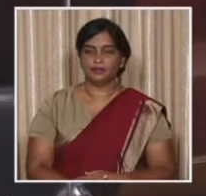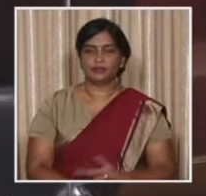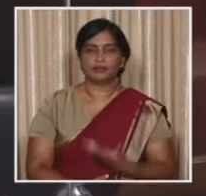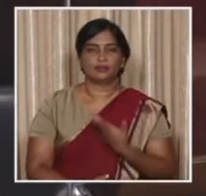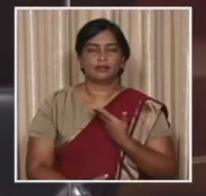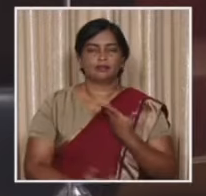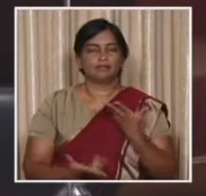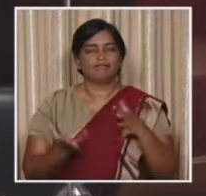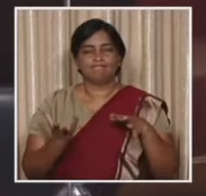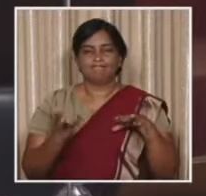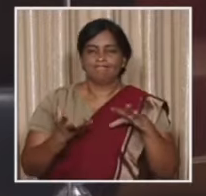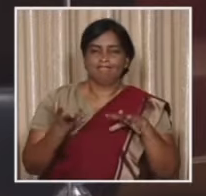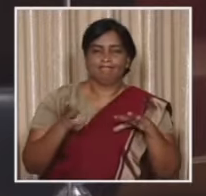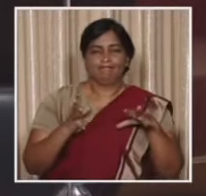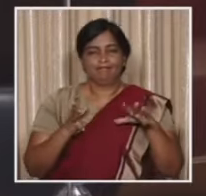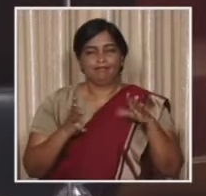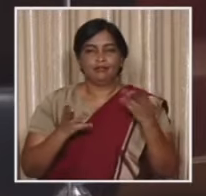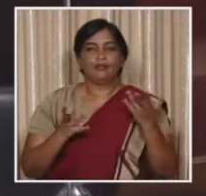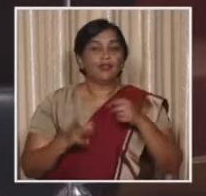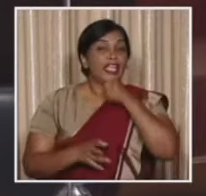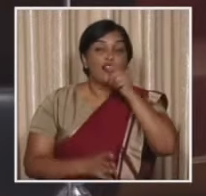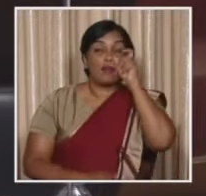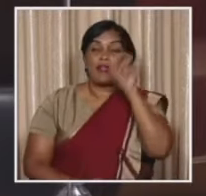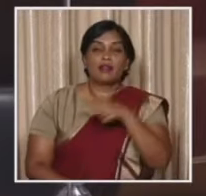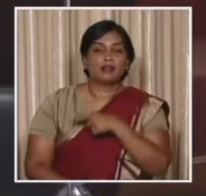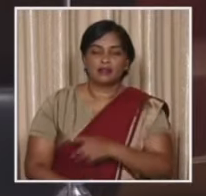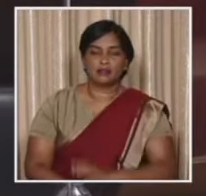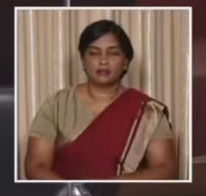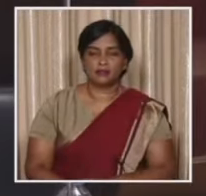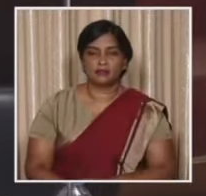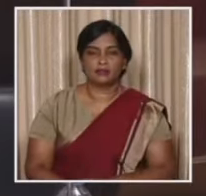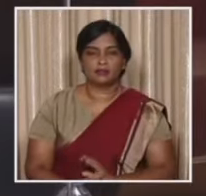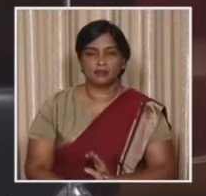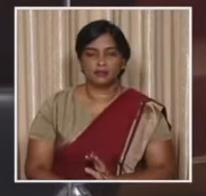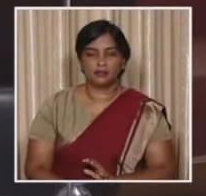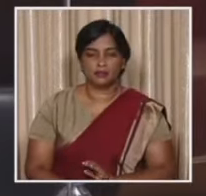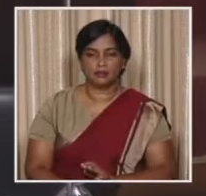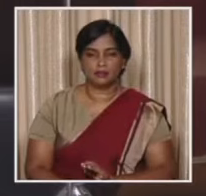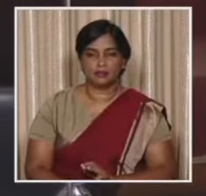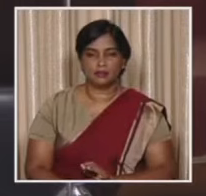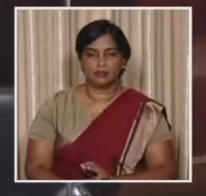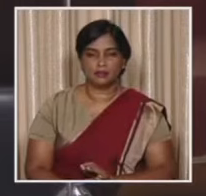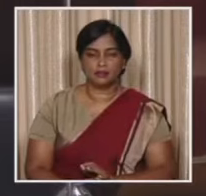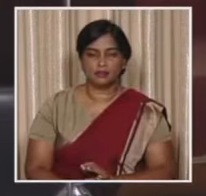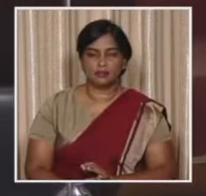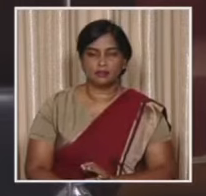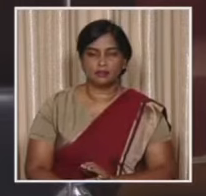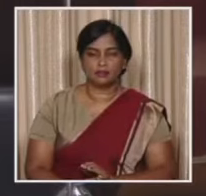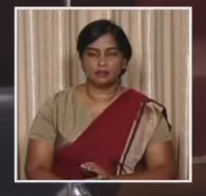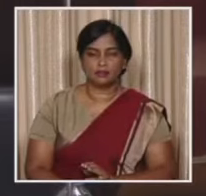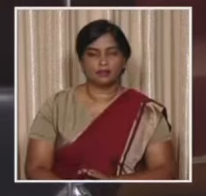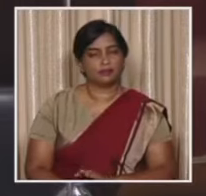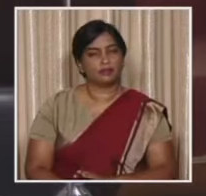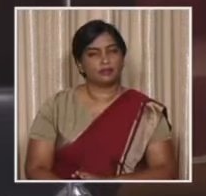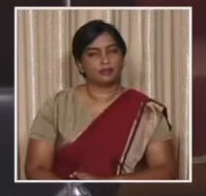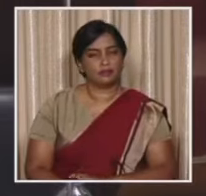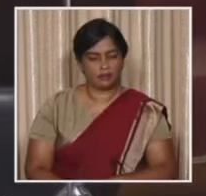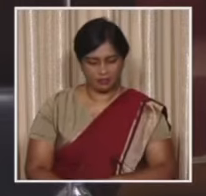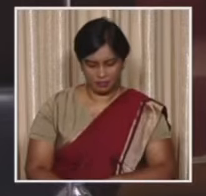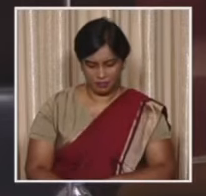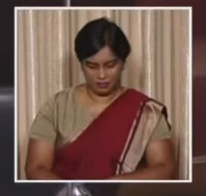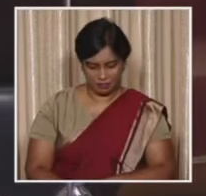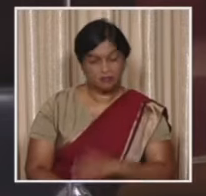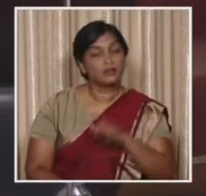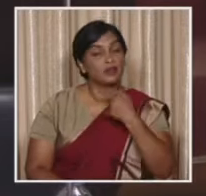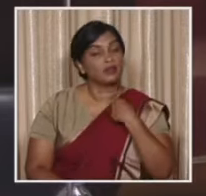ගොතකකා හිටියේ බලන්න ඉන්ටිව් එක ඔබතුමා. ඉතින් අපි